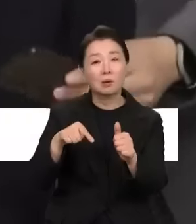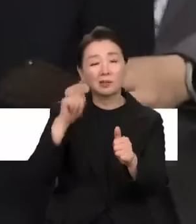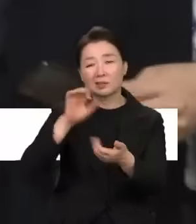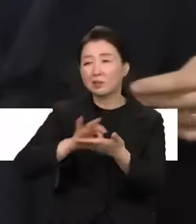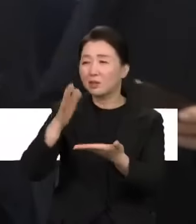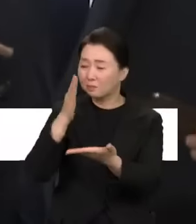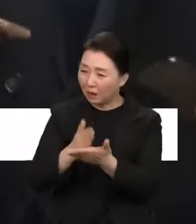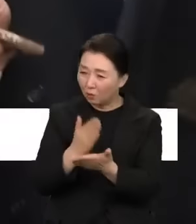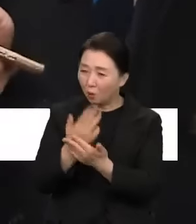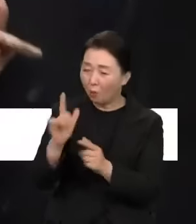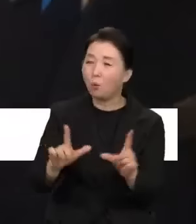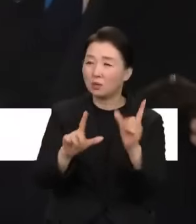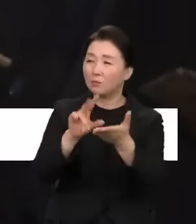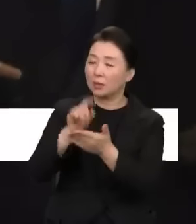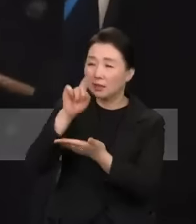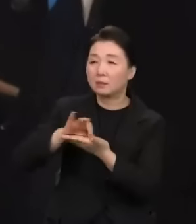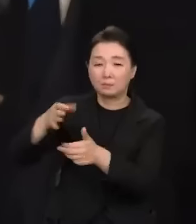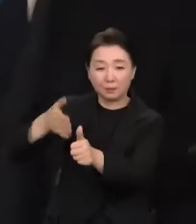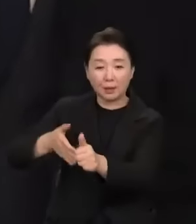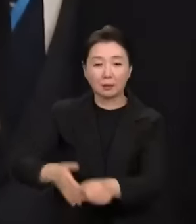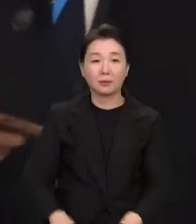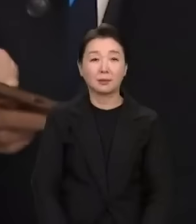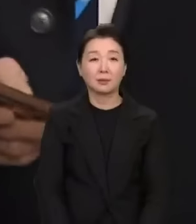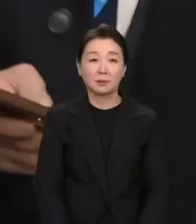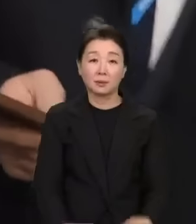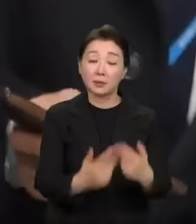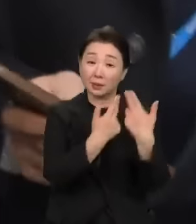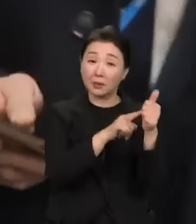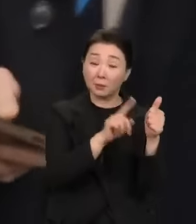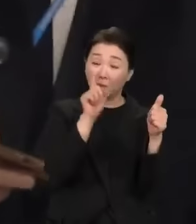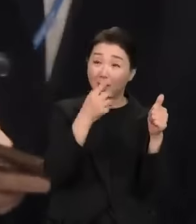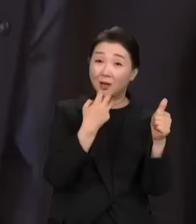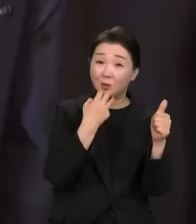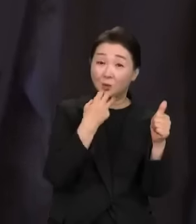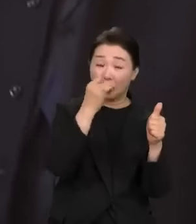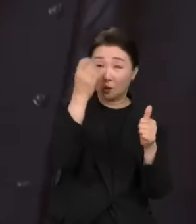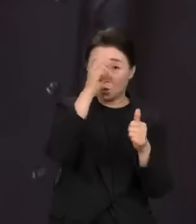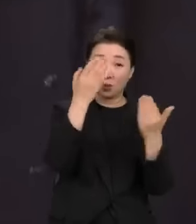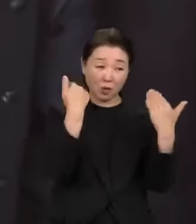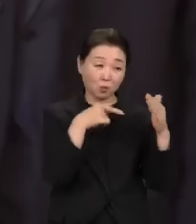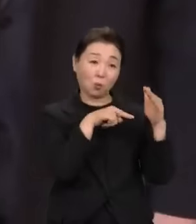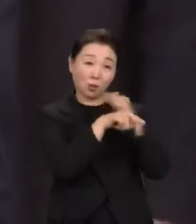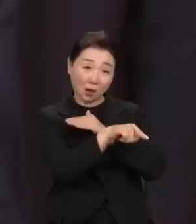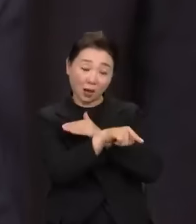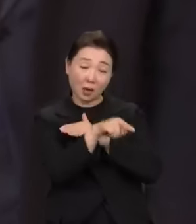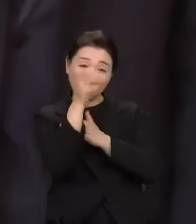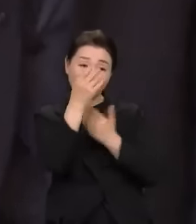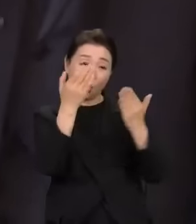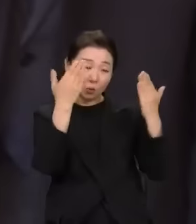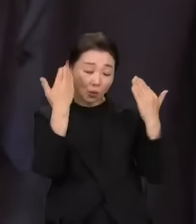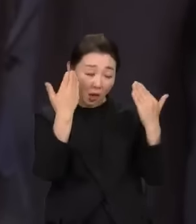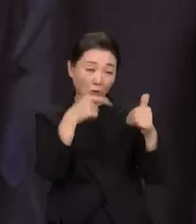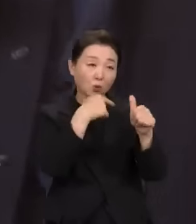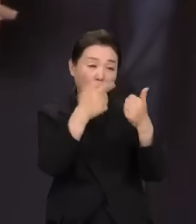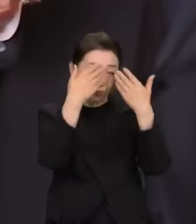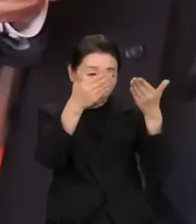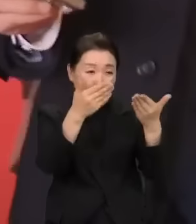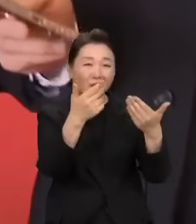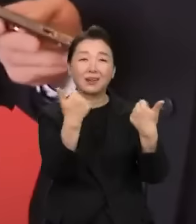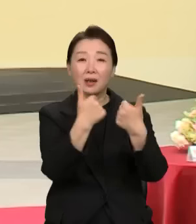좀 신경 쓰시는 게 좋겠습니다. 이 대표는 내일 서울에 있는 고등학교를 찾아 고교 무상교육 관련 간담회를